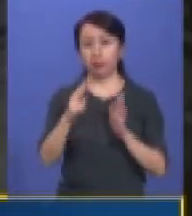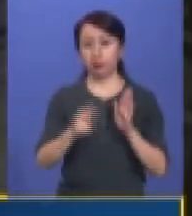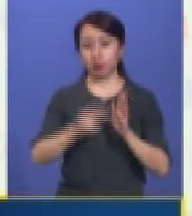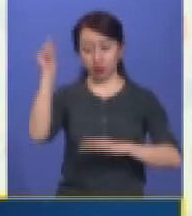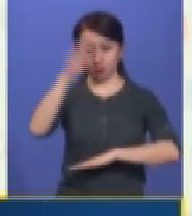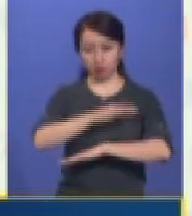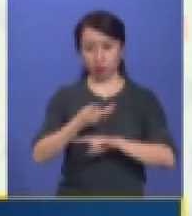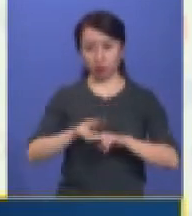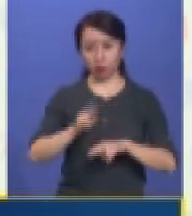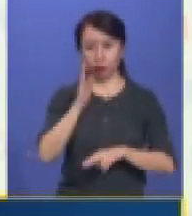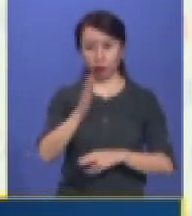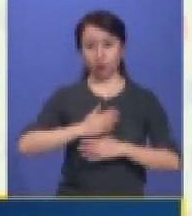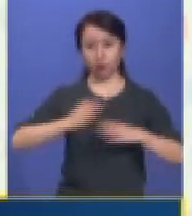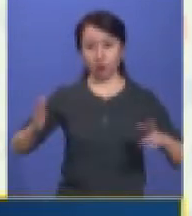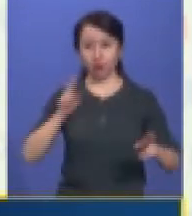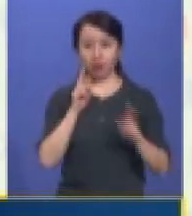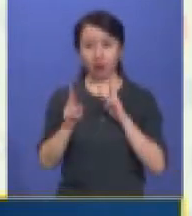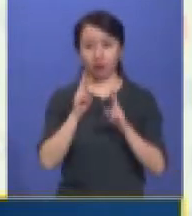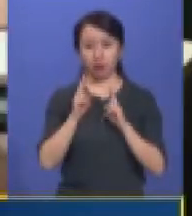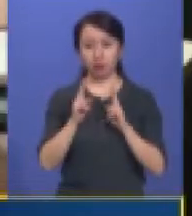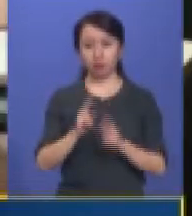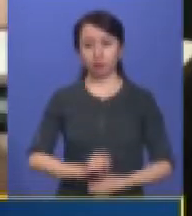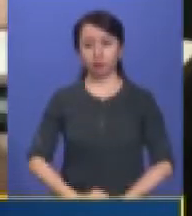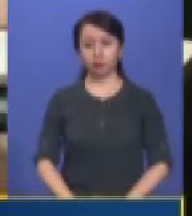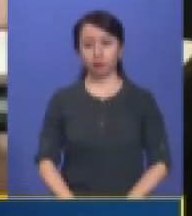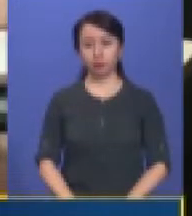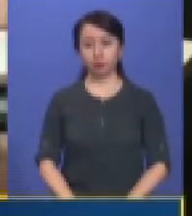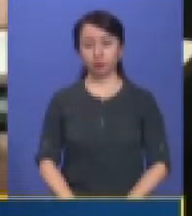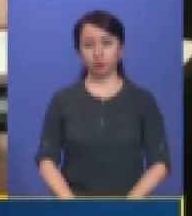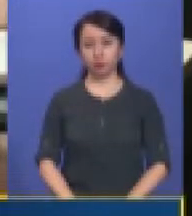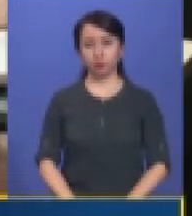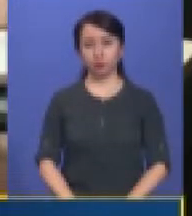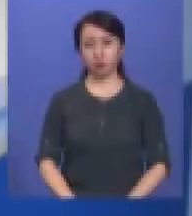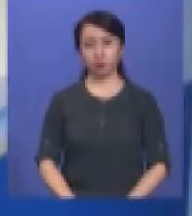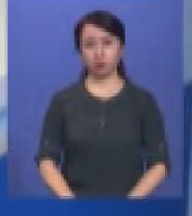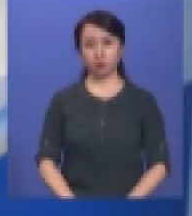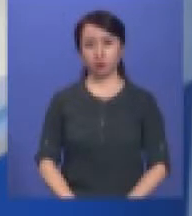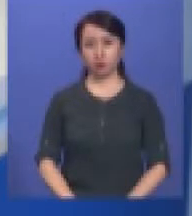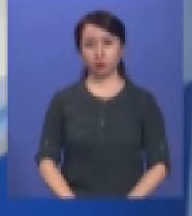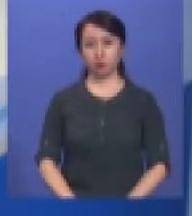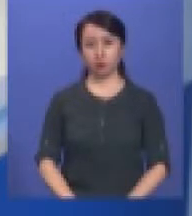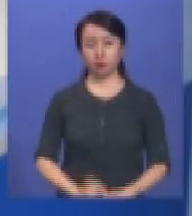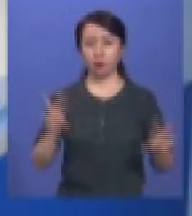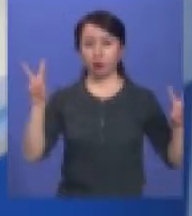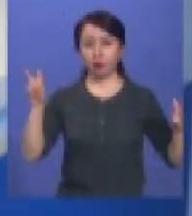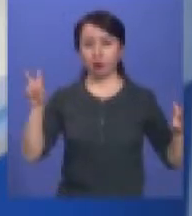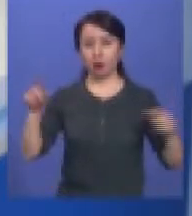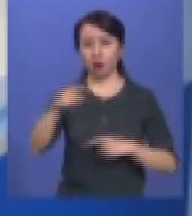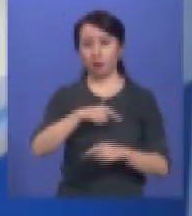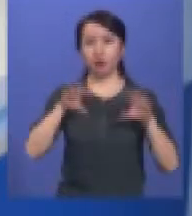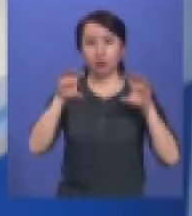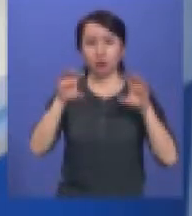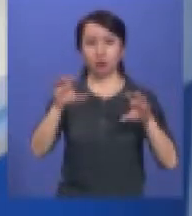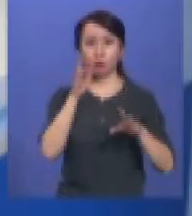которые закончатся масштабной конференцией. Наталья Итова, Райнбек Бегужаев, служба новостей. Караван закона. В